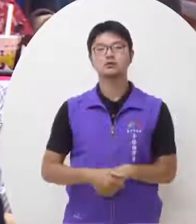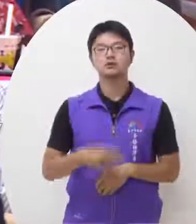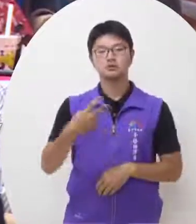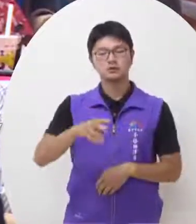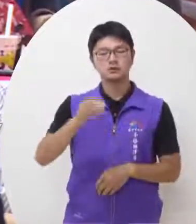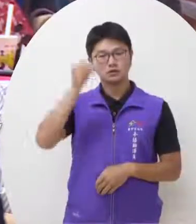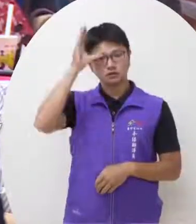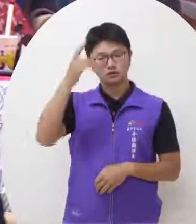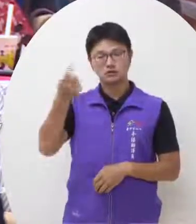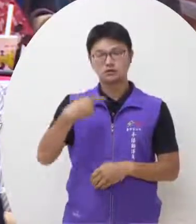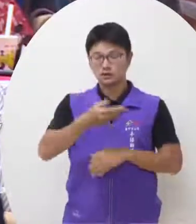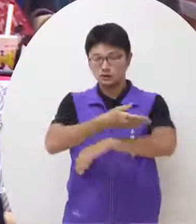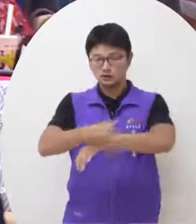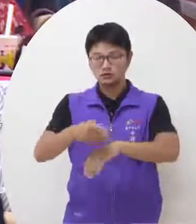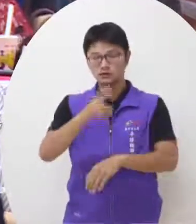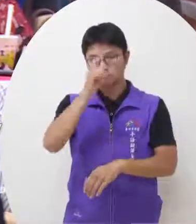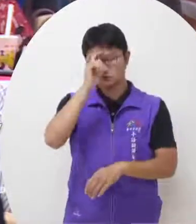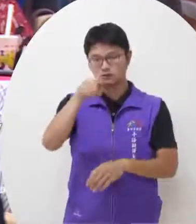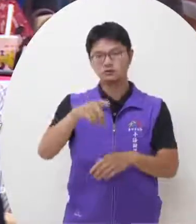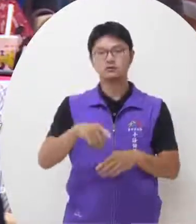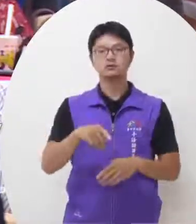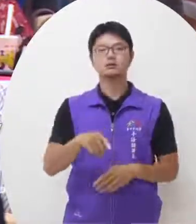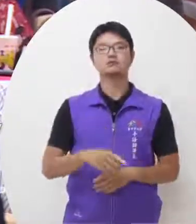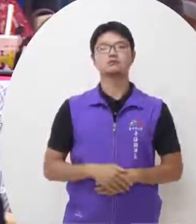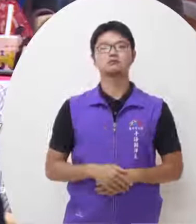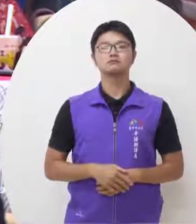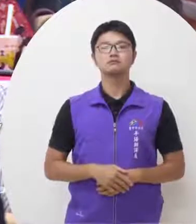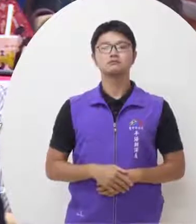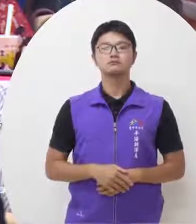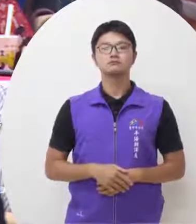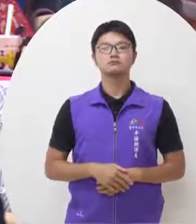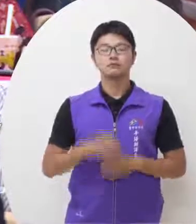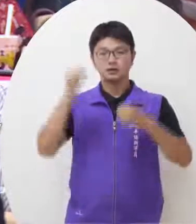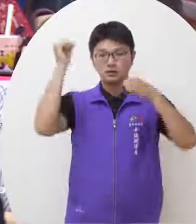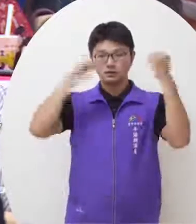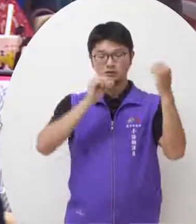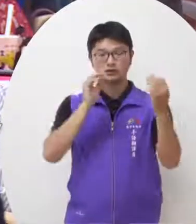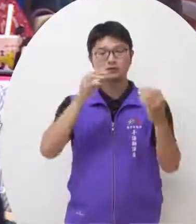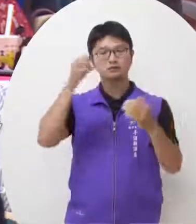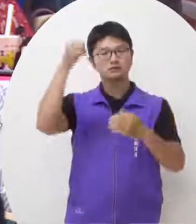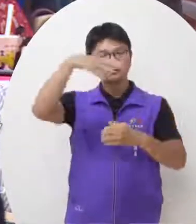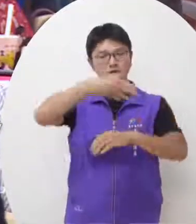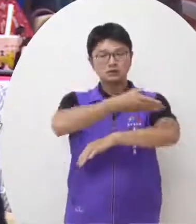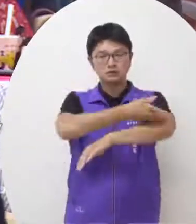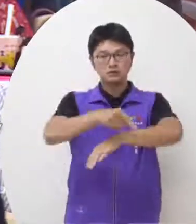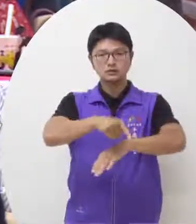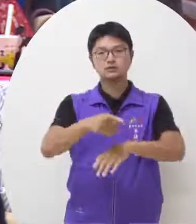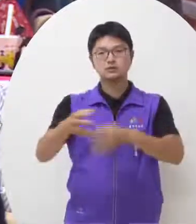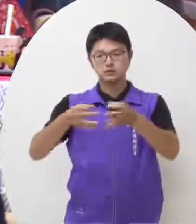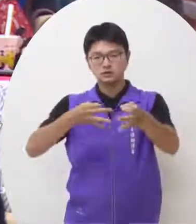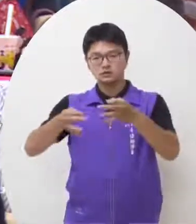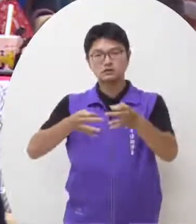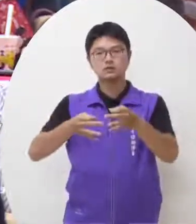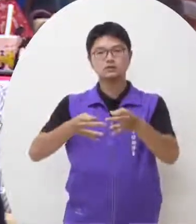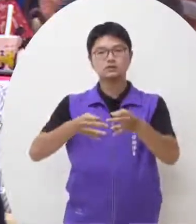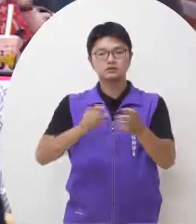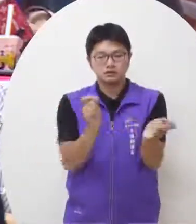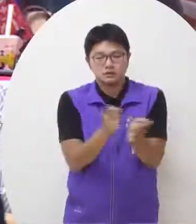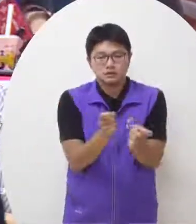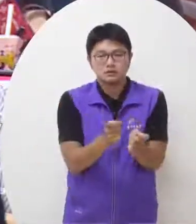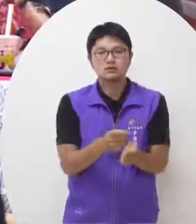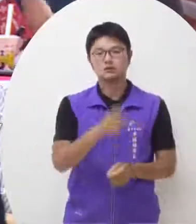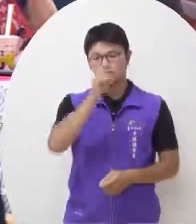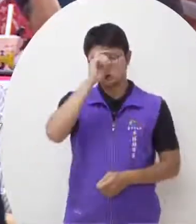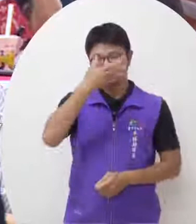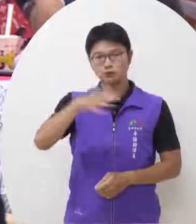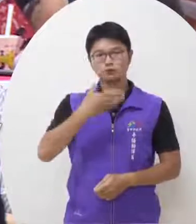在关心。可是因为我们朝阳溪这部分哈是很接近商圈，那我有拜托建设局跟水利局能不能协